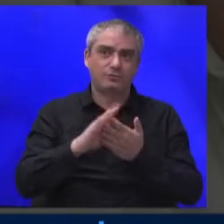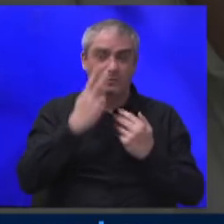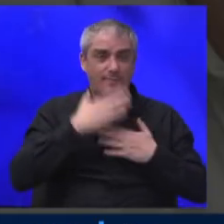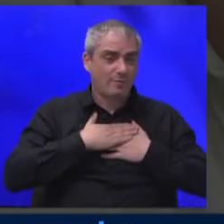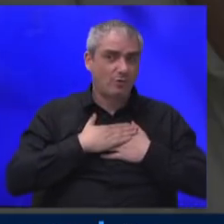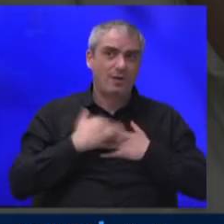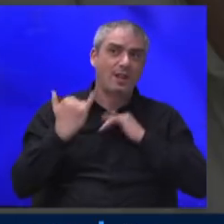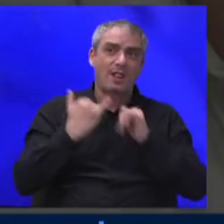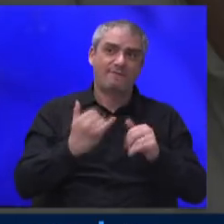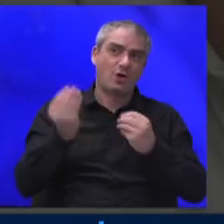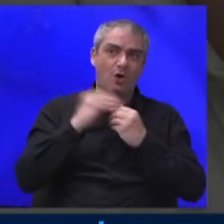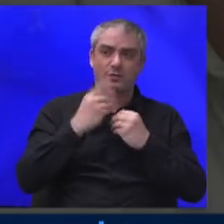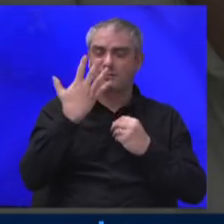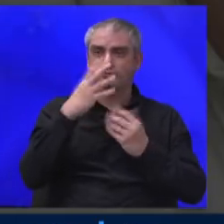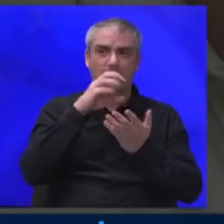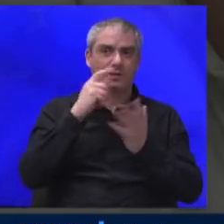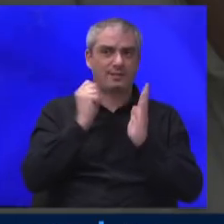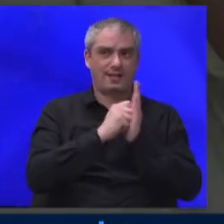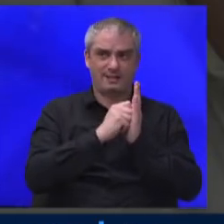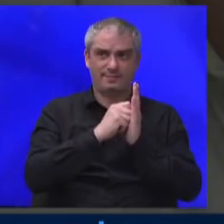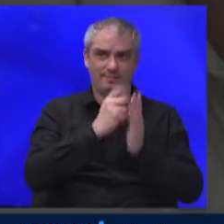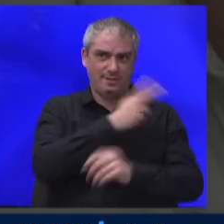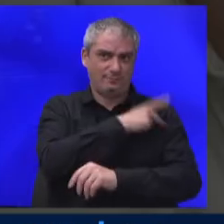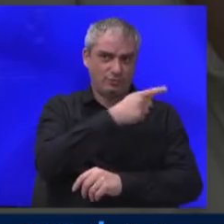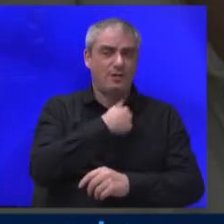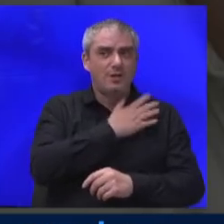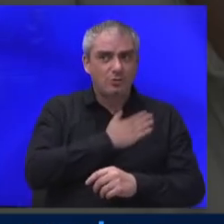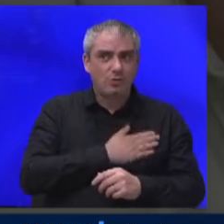זה להביא עוד 5 תקנים לימר. אנחנו רוצים